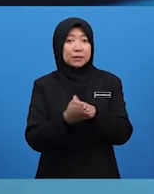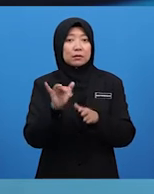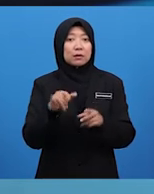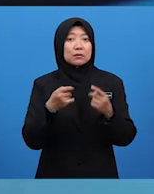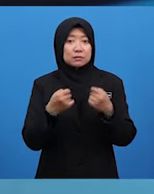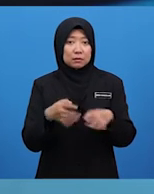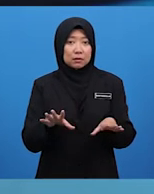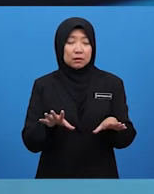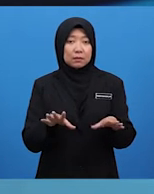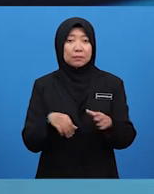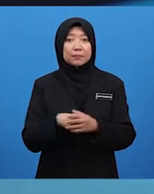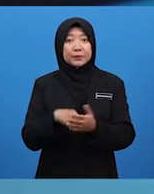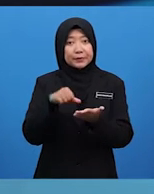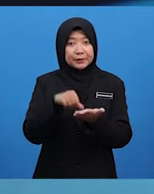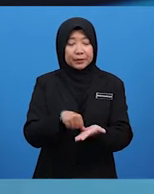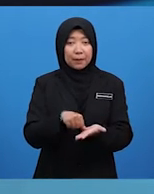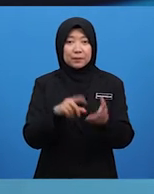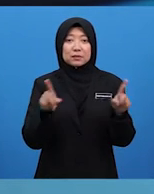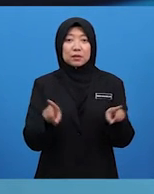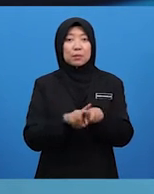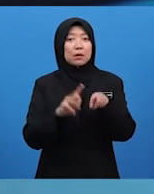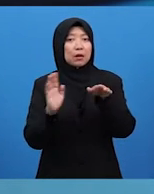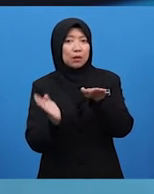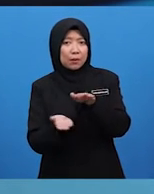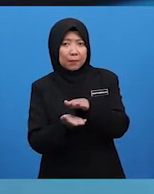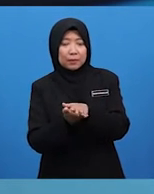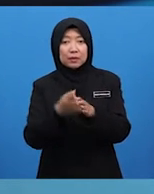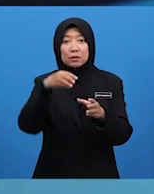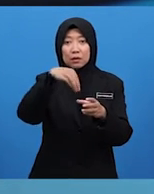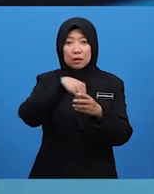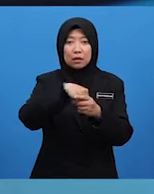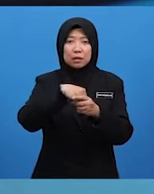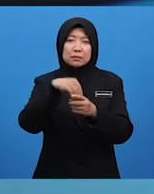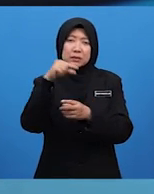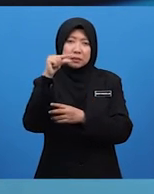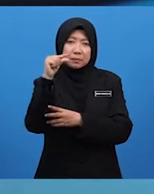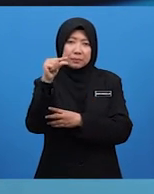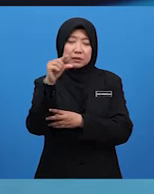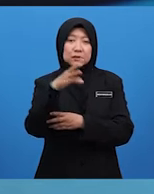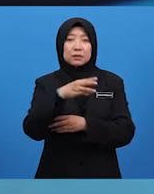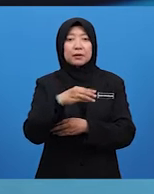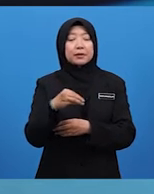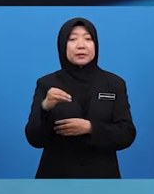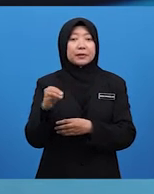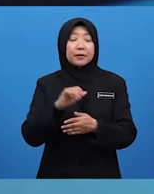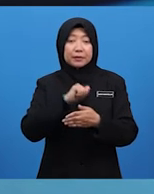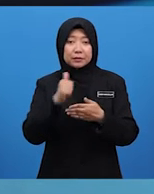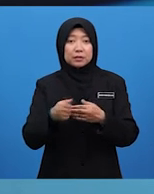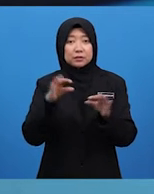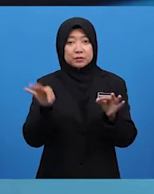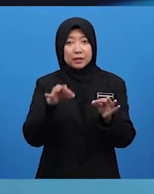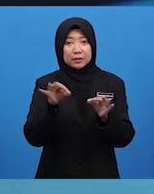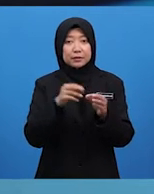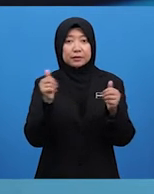telah ditekan bersama lapik dalam nipis dan penyudahnya dijahit